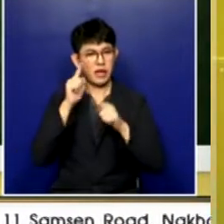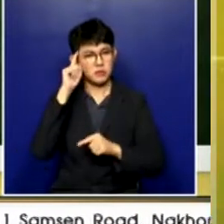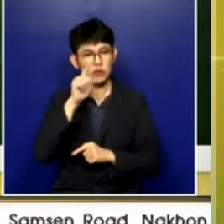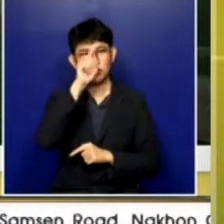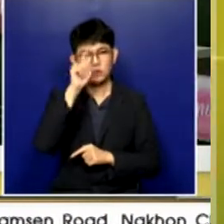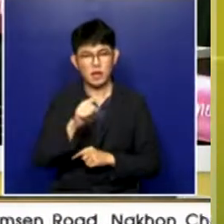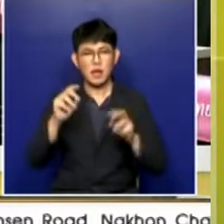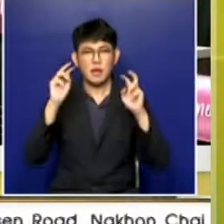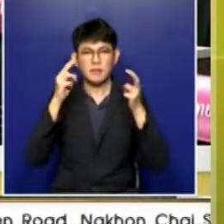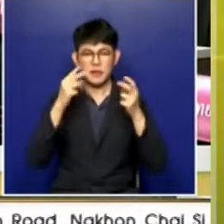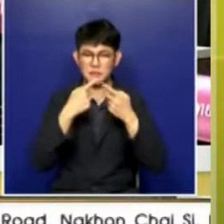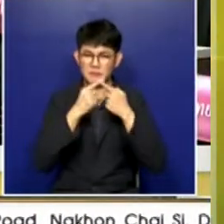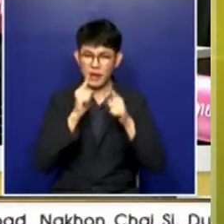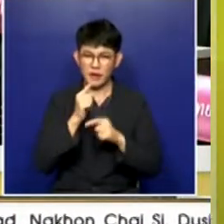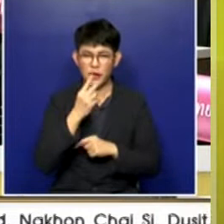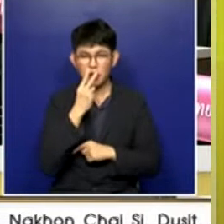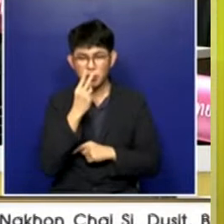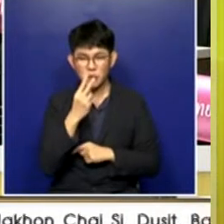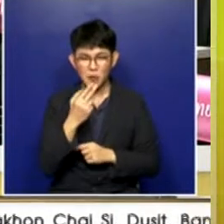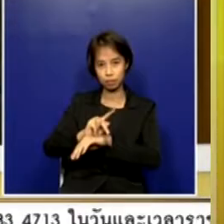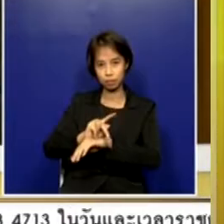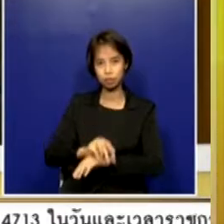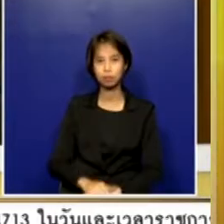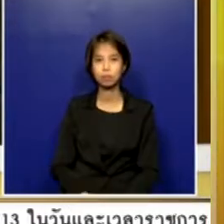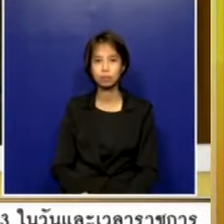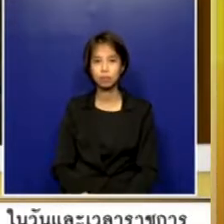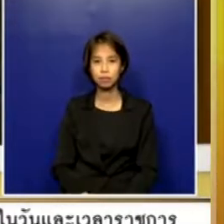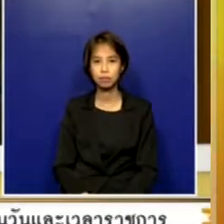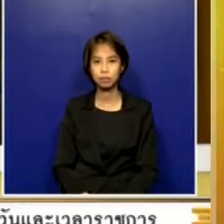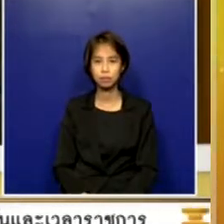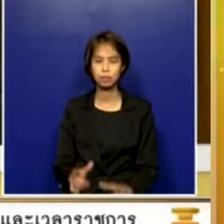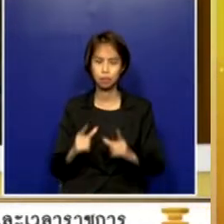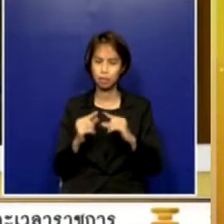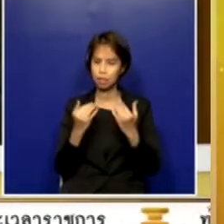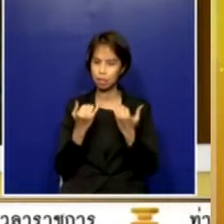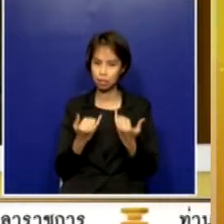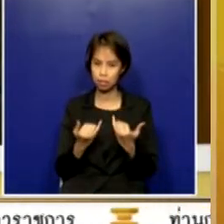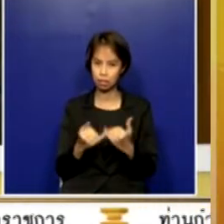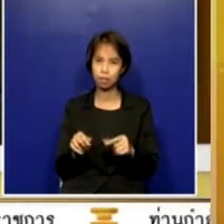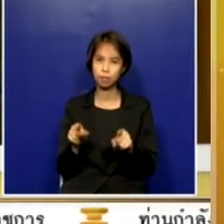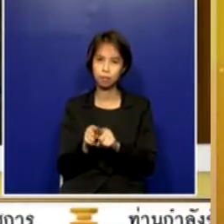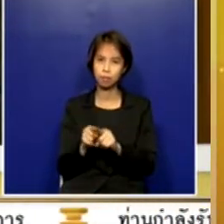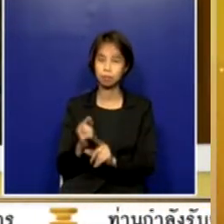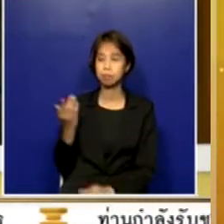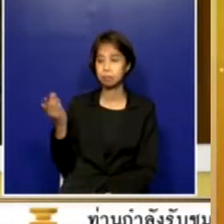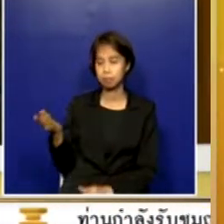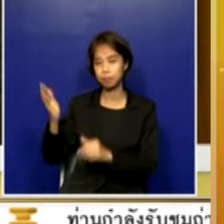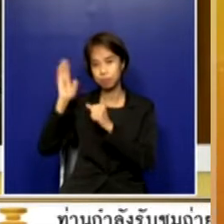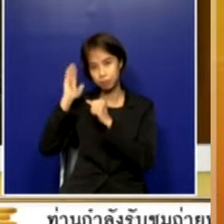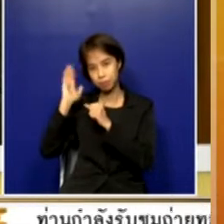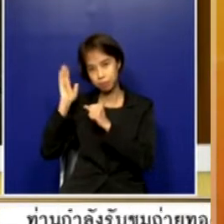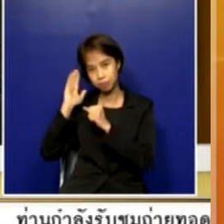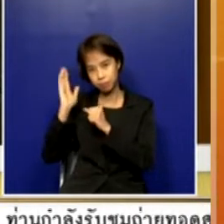มีส่วนเข้าไปรู้เห็นเกี่ยวกับเรื่องนี้ด้วยหรือไม่ขณะที่คุณจุดินก็ชี้แจงนะครับยืนยันว่าตัวเองไม่ได้เข้าไปเกี่ยวข้องทั้งทาง